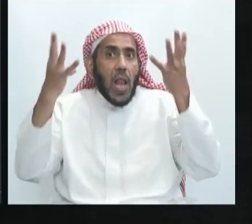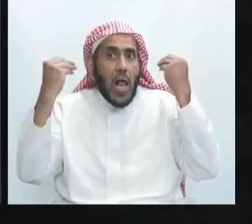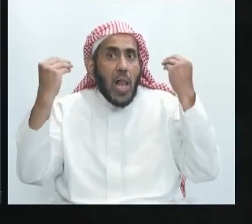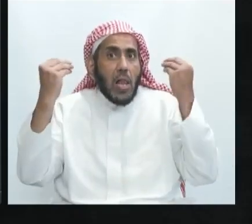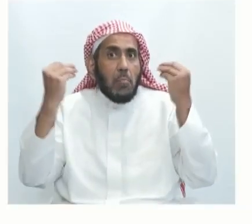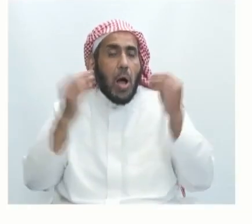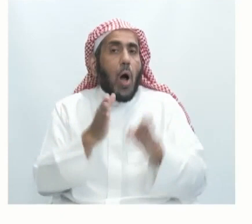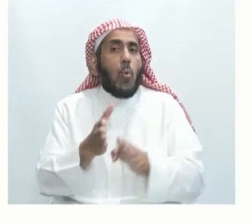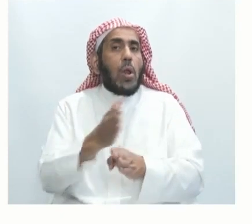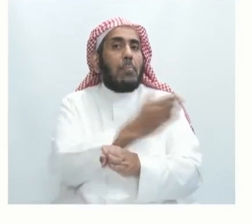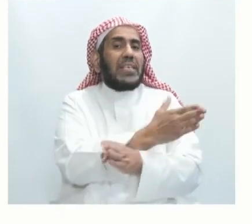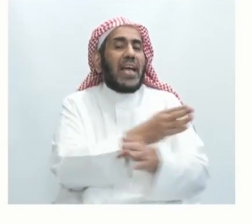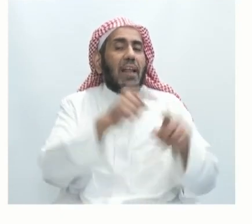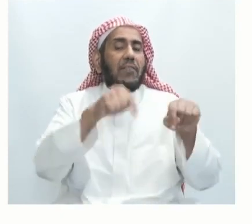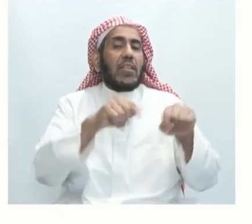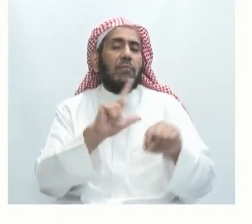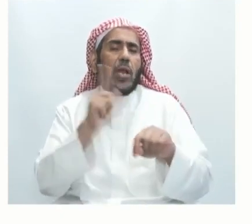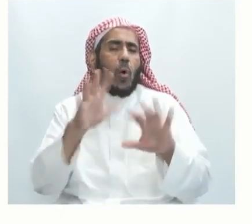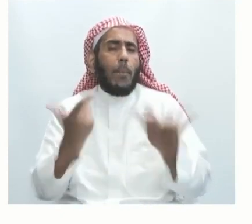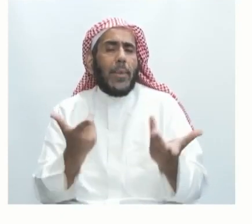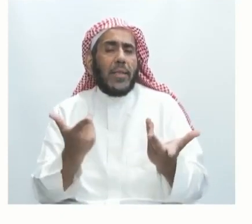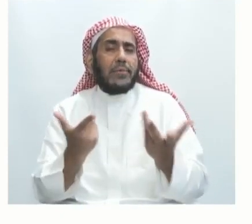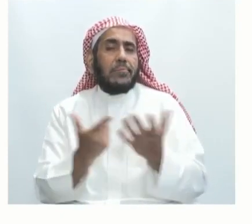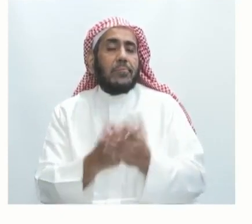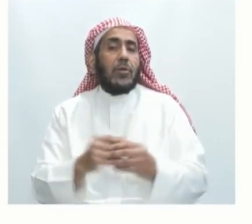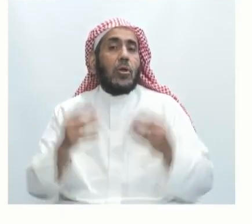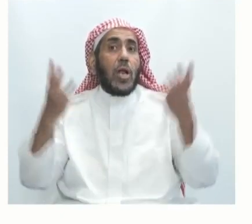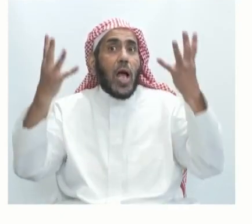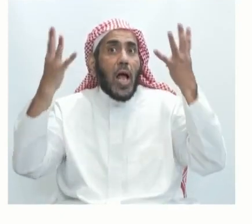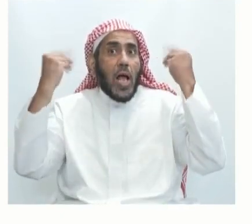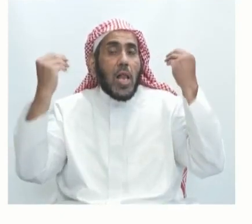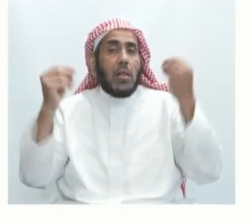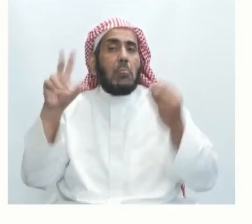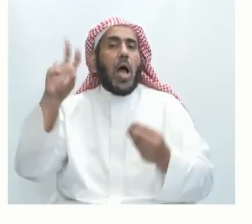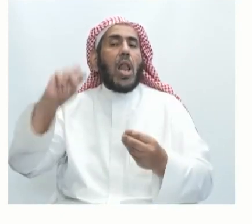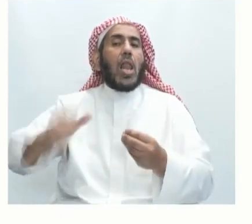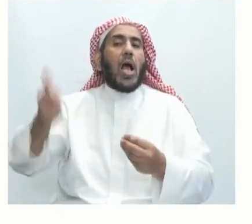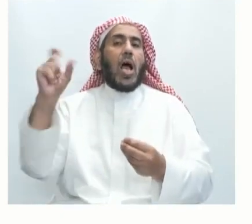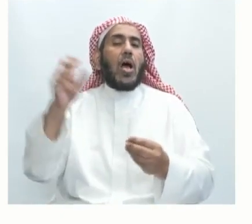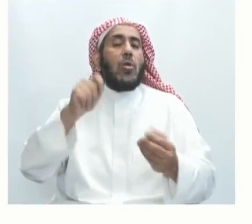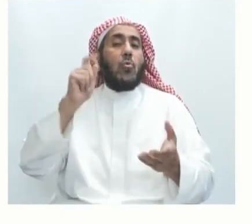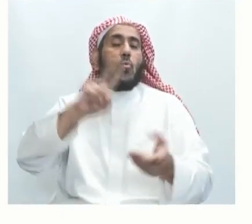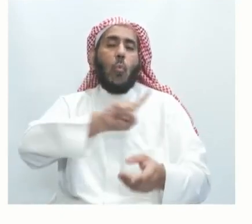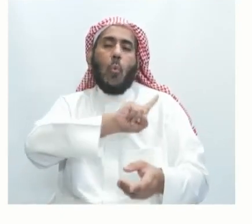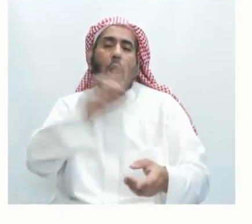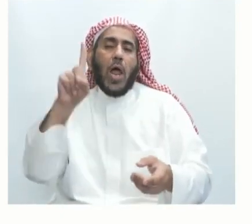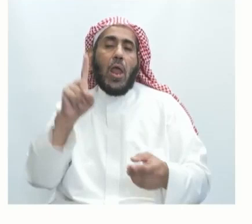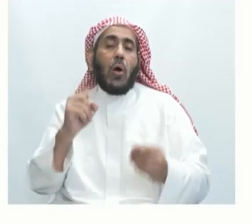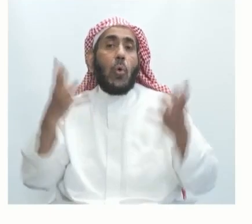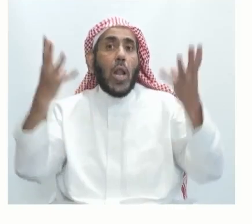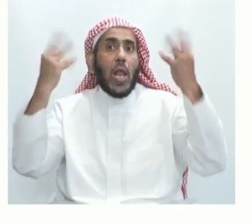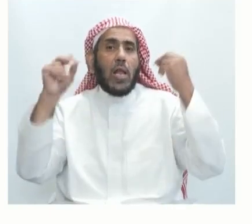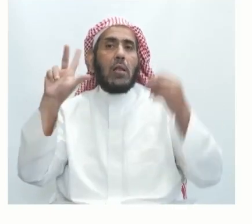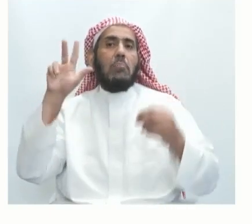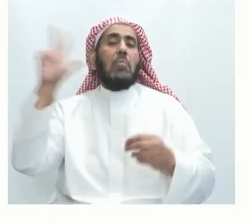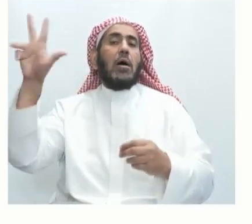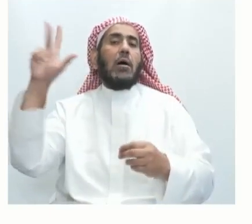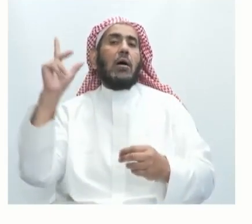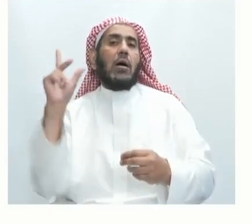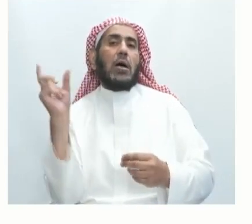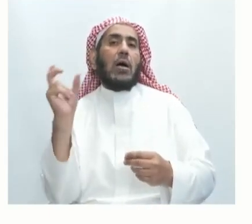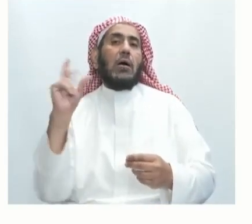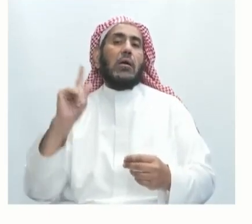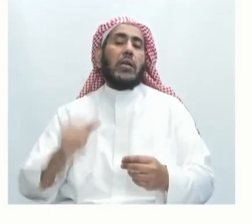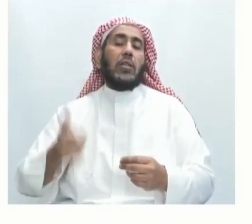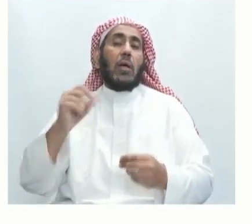او المجال في ذاته فنقول ماذا علم القانون ولا نقول علم النظام فاذا جاء